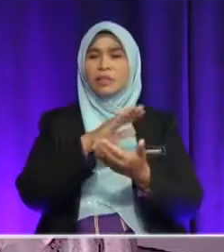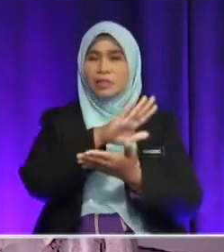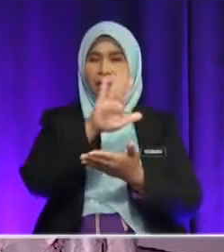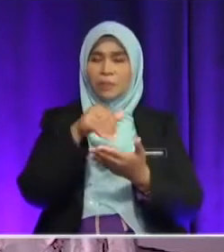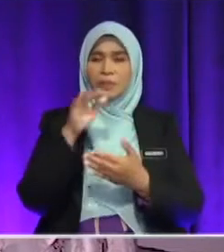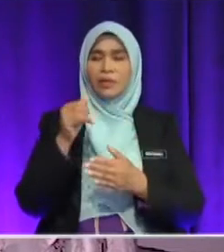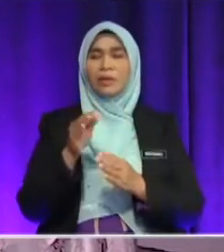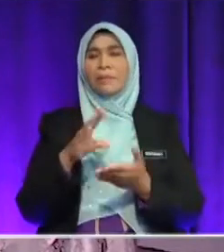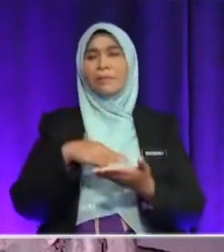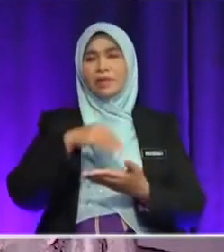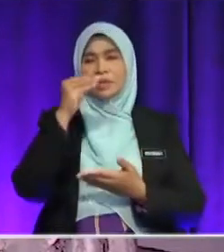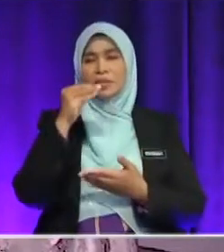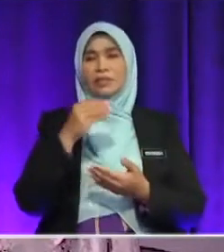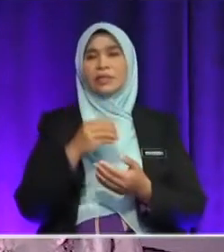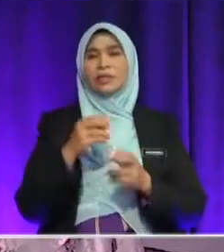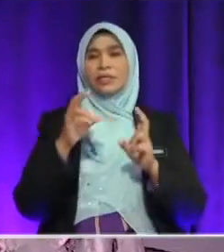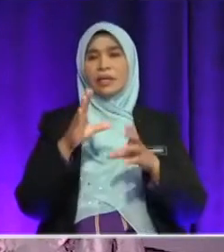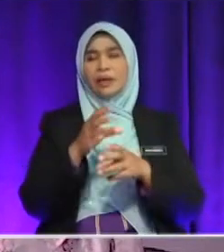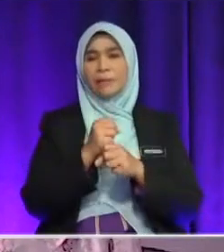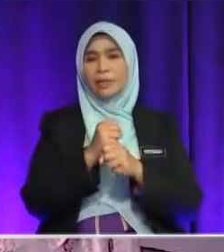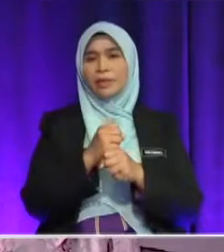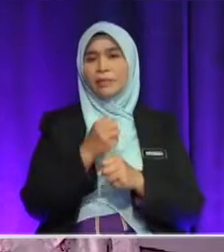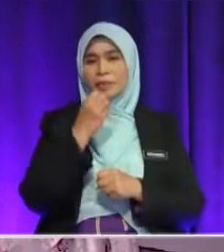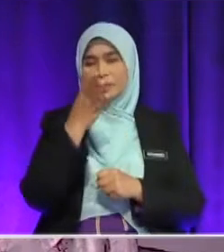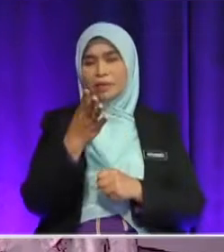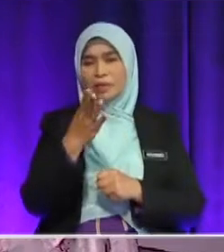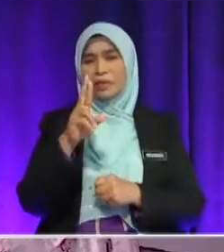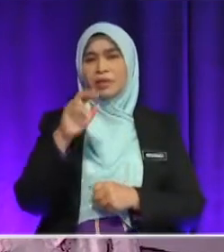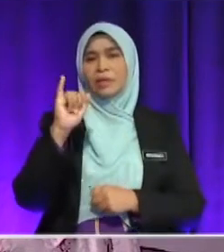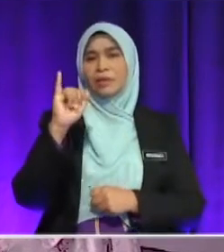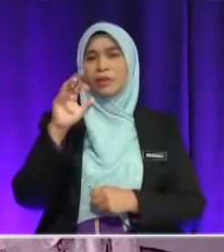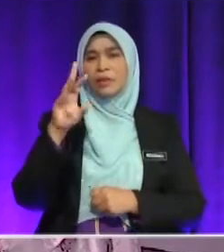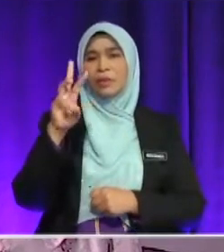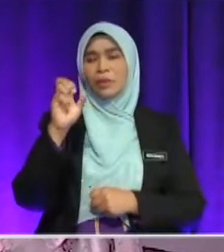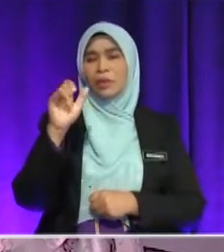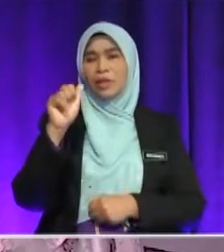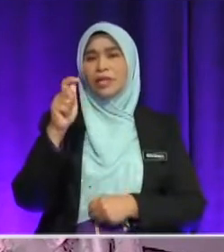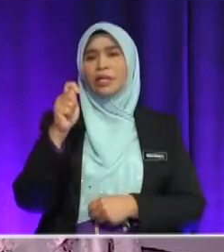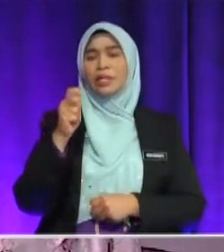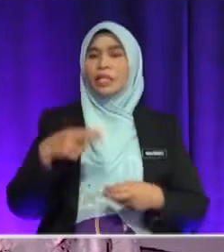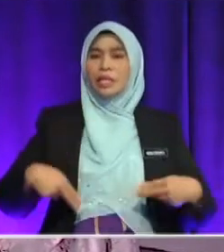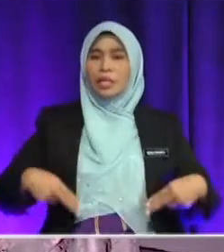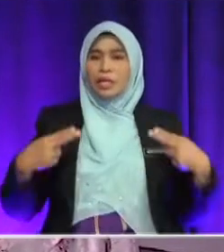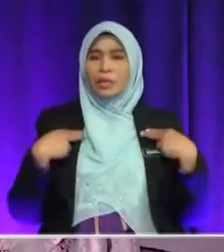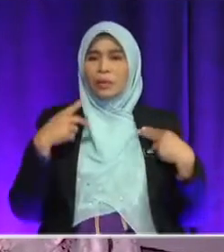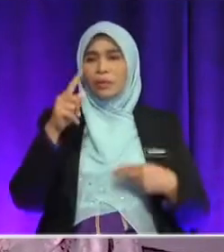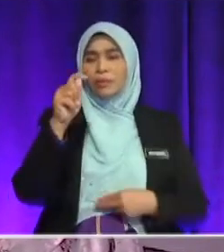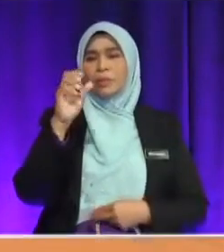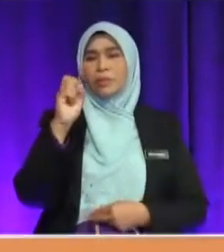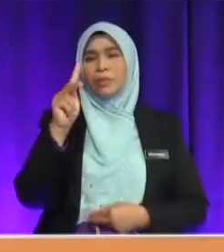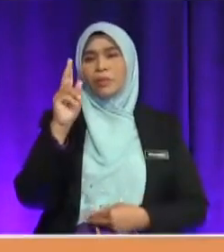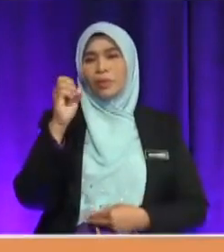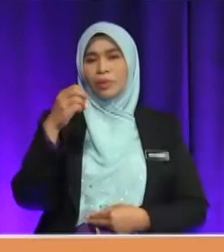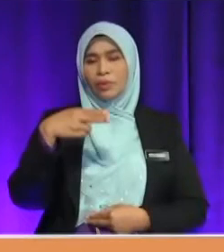tajuk keunggulan tokoh Islam ini dapat menyatakan riwayat hidup tokoh-tokoh kita Oke yang kedua dapat